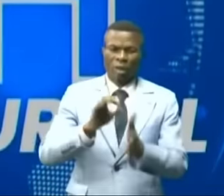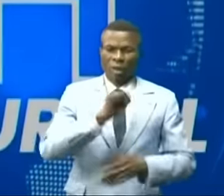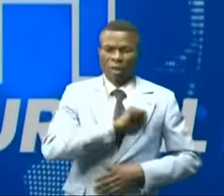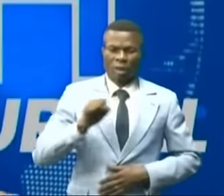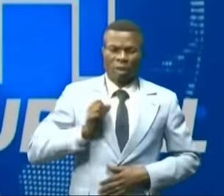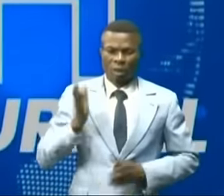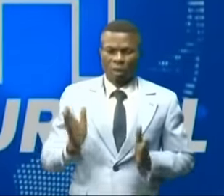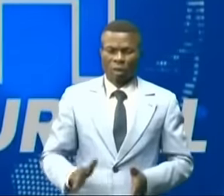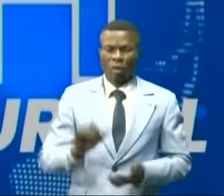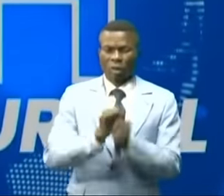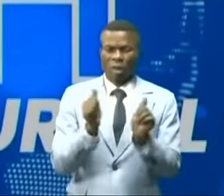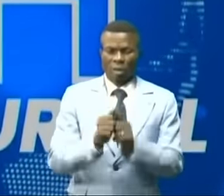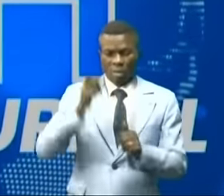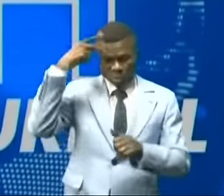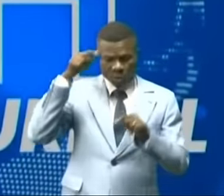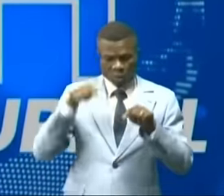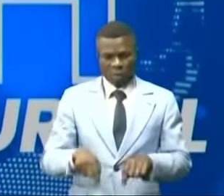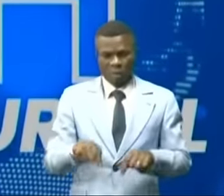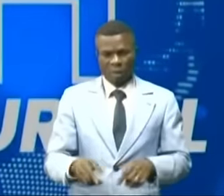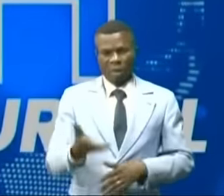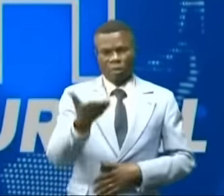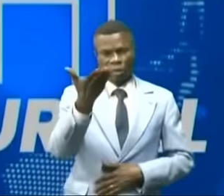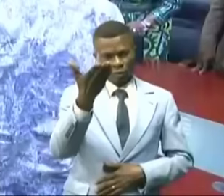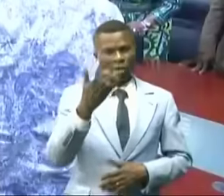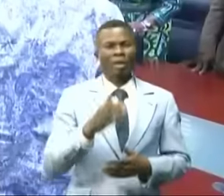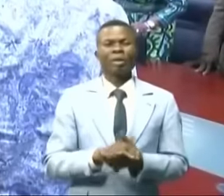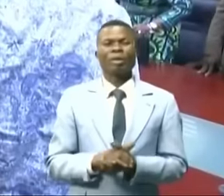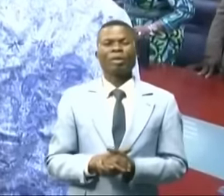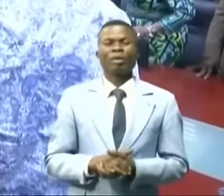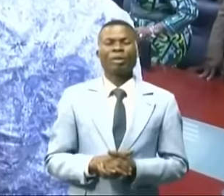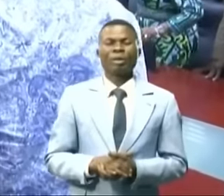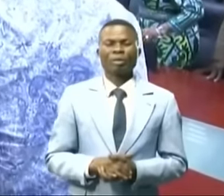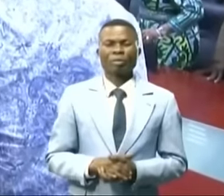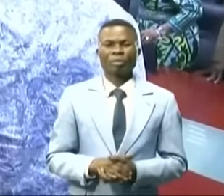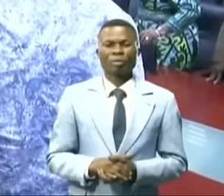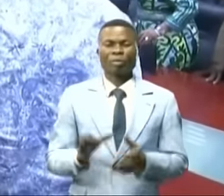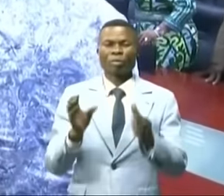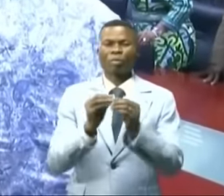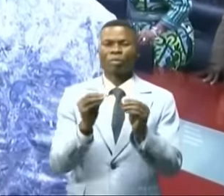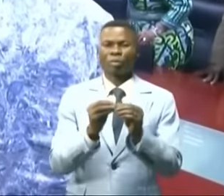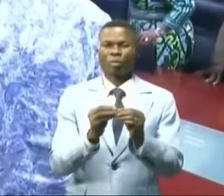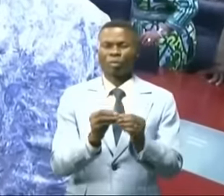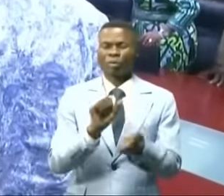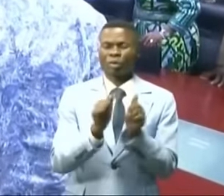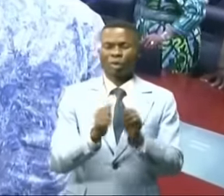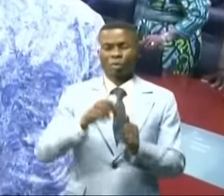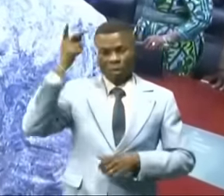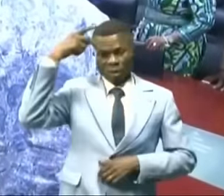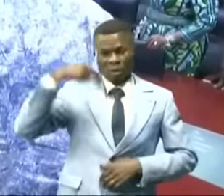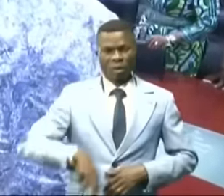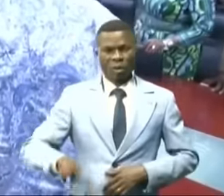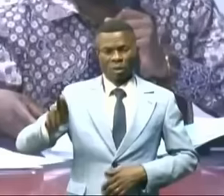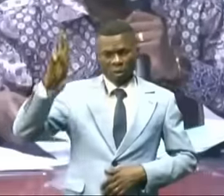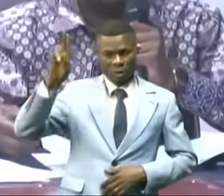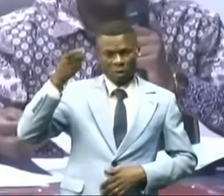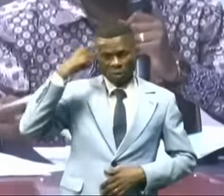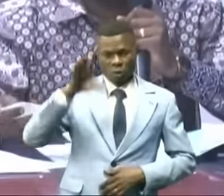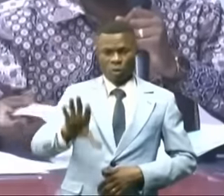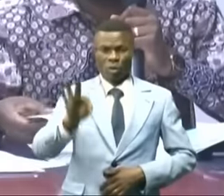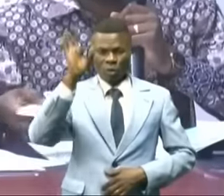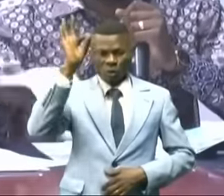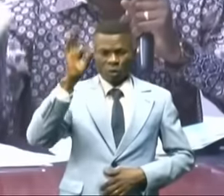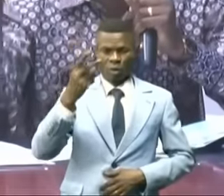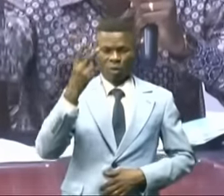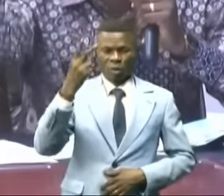sur les enjeux politiques de leur alambicaï. C'est une réunion de tous les enjeux pour l'UDPS en vue de désigner ses